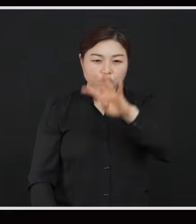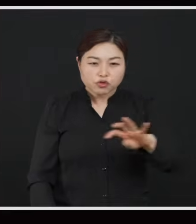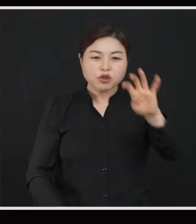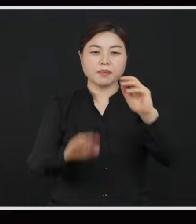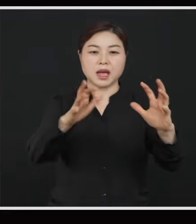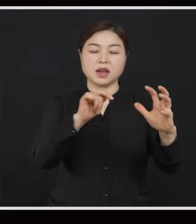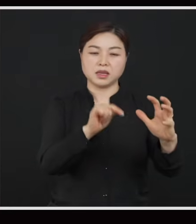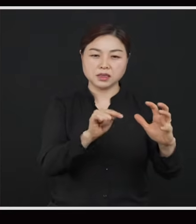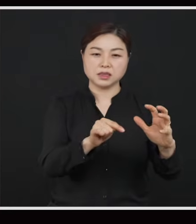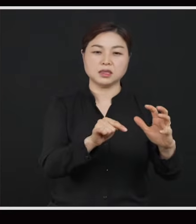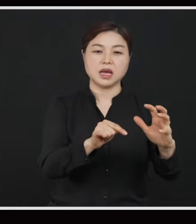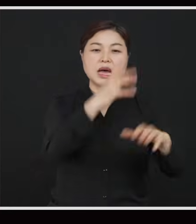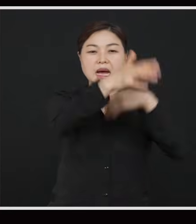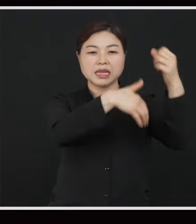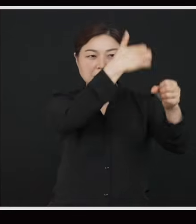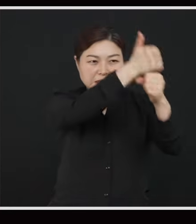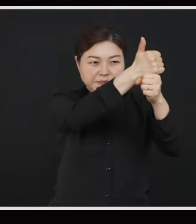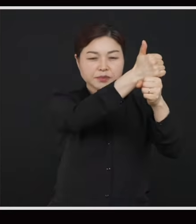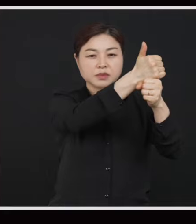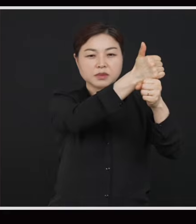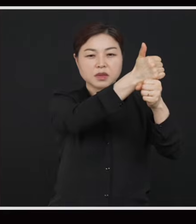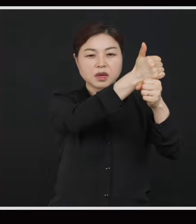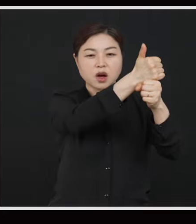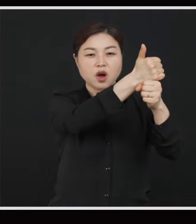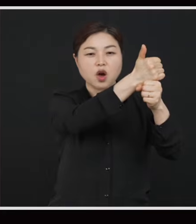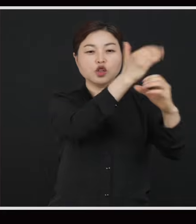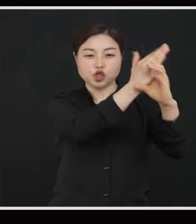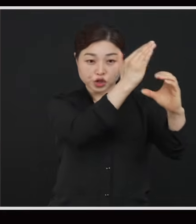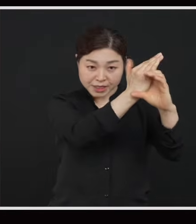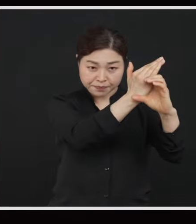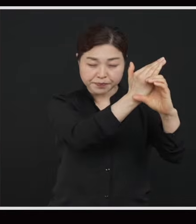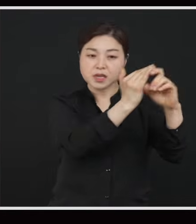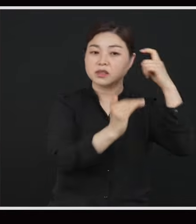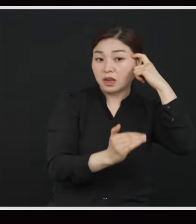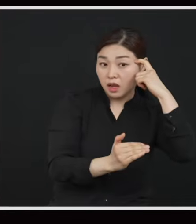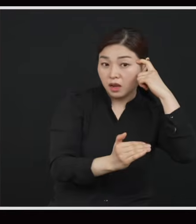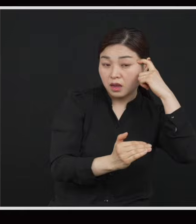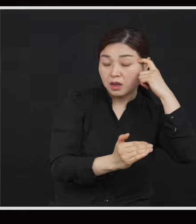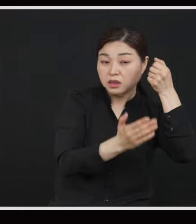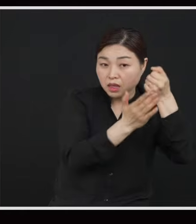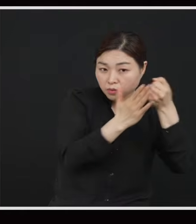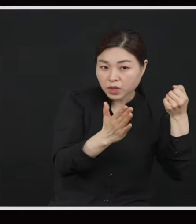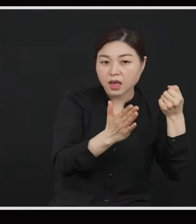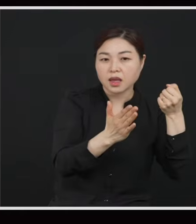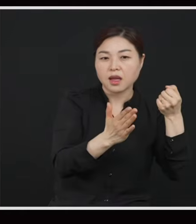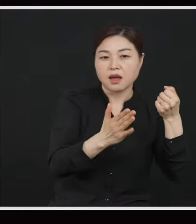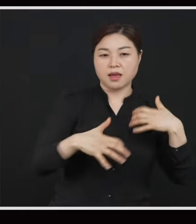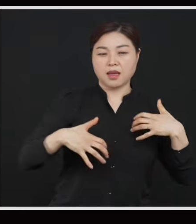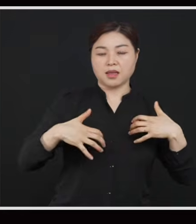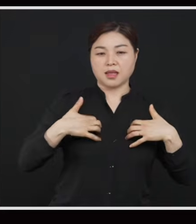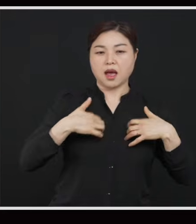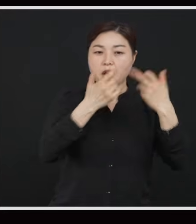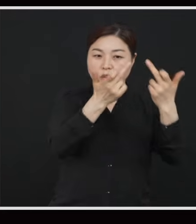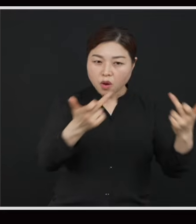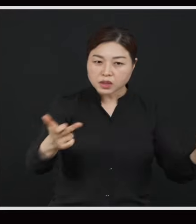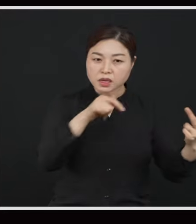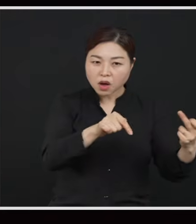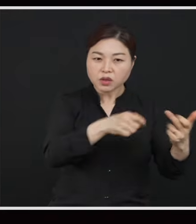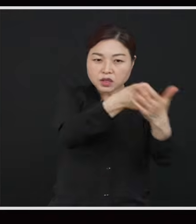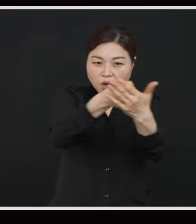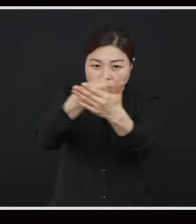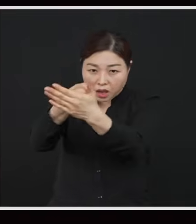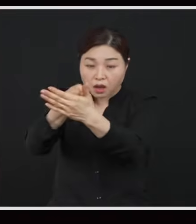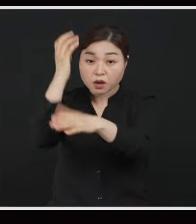유럽에서는 모든 게 기독교 사관 중심이니까 종이라는 것은 에덴 동산에서 창조된 다음에 변하지 않는